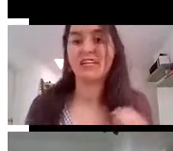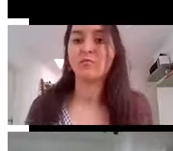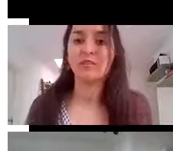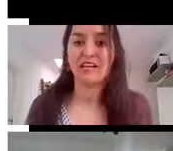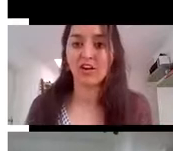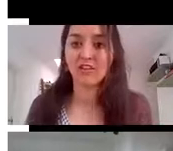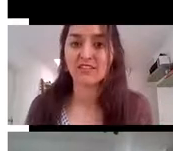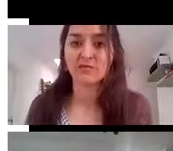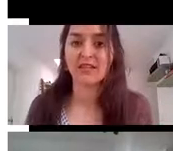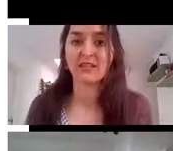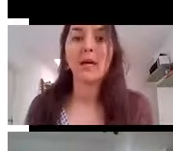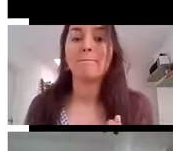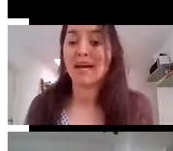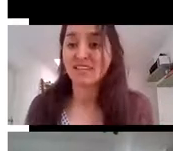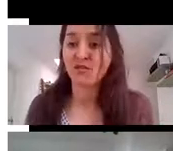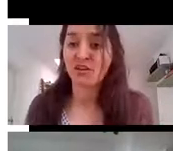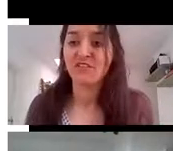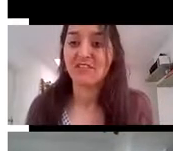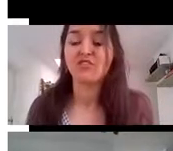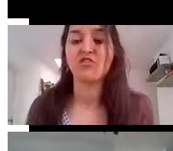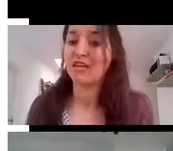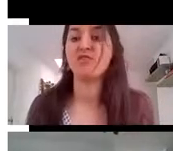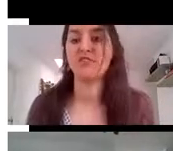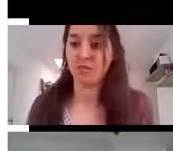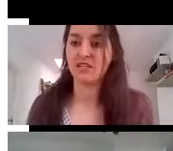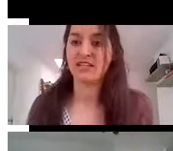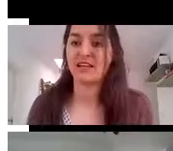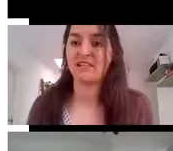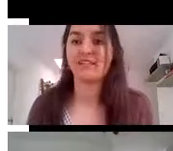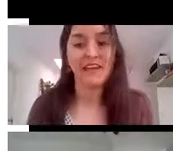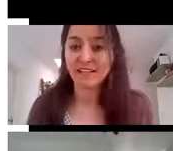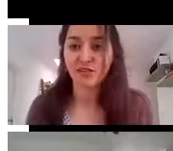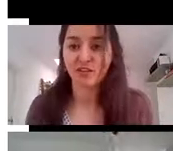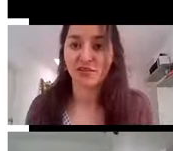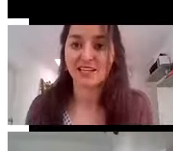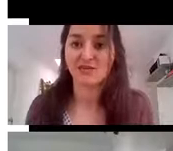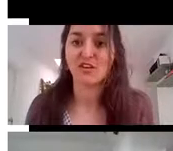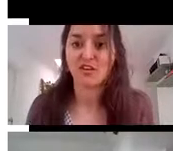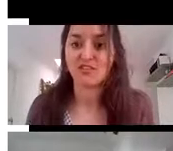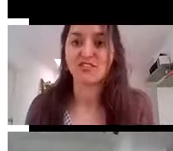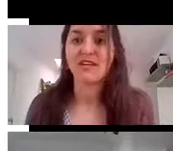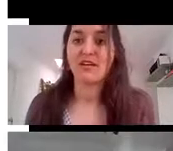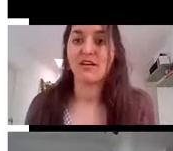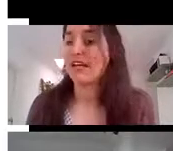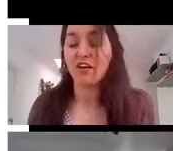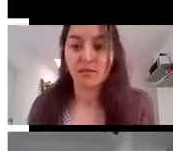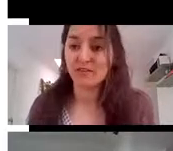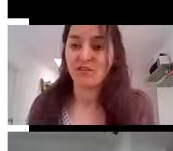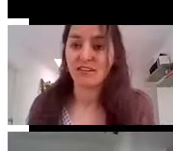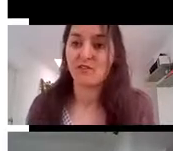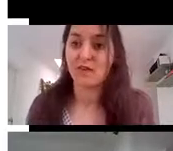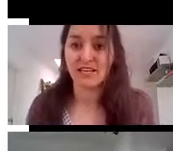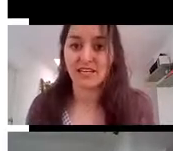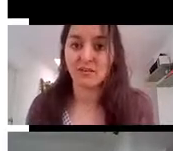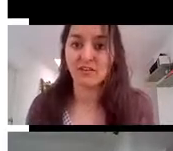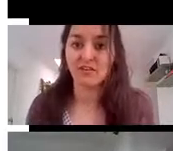van de ene bubbel naar de andere te springen, maar dat is vooral niet jullie verantwoordelijkheid. Dat is echt de verantwoordelijkheid van de ouders en animatoren